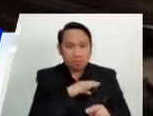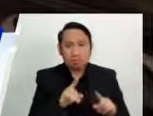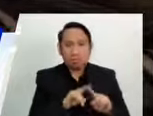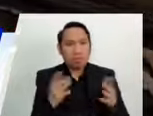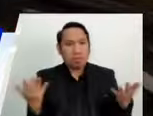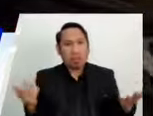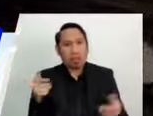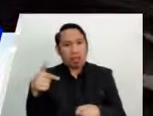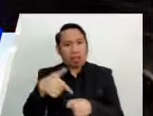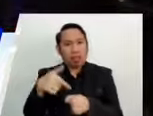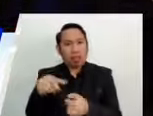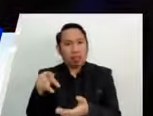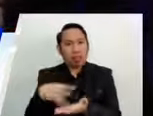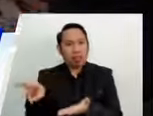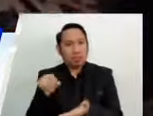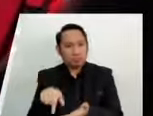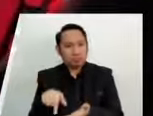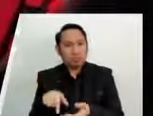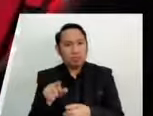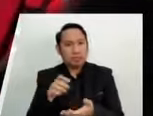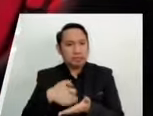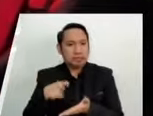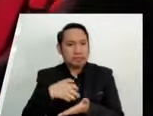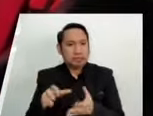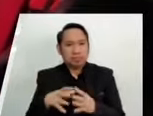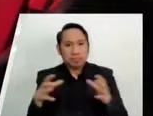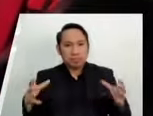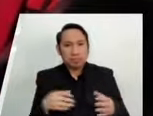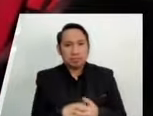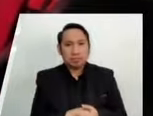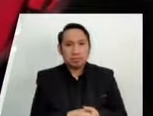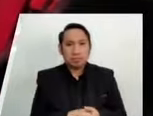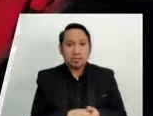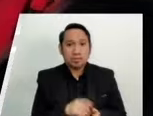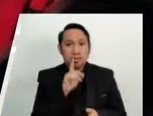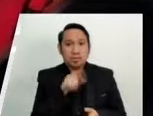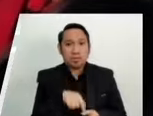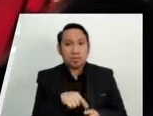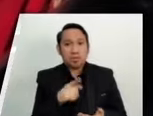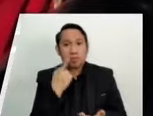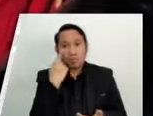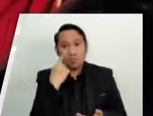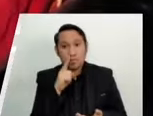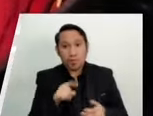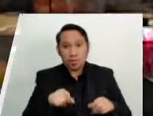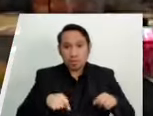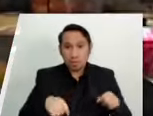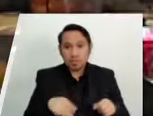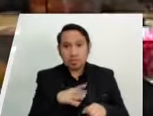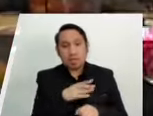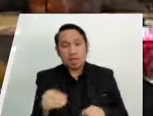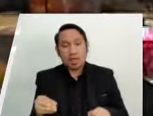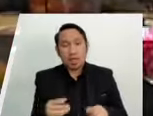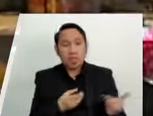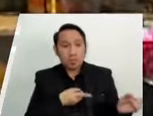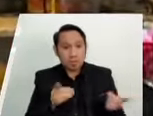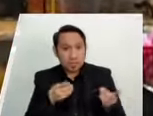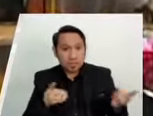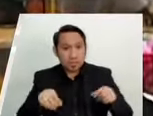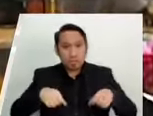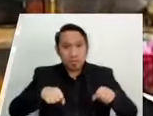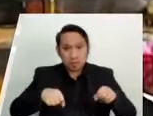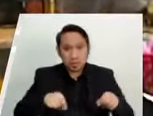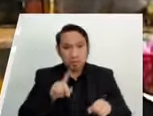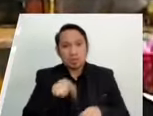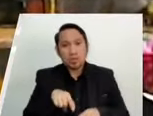para sa mga tricycle driver, 1,000 pesos. 1,200 pesos naman para sa mga delivery rider tulad ni Marvin Deha. Nababawasan din kasi ang take-home